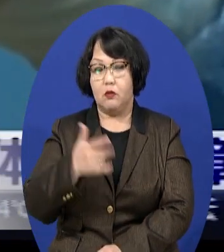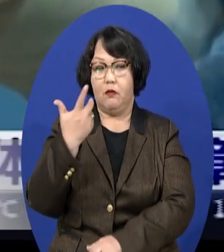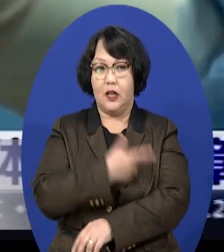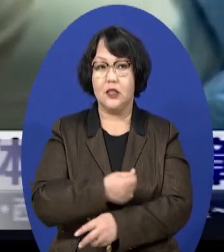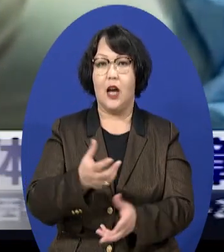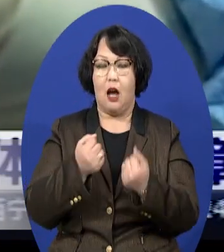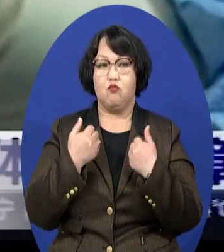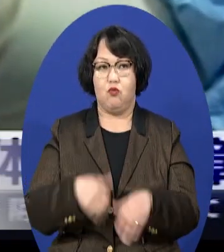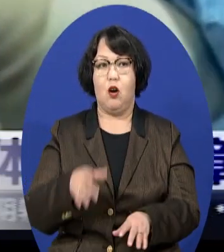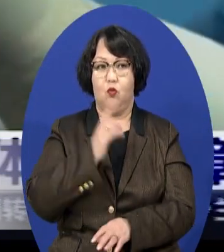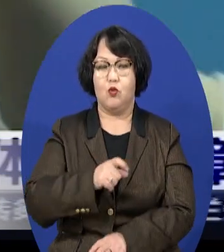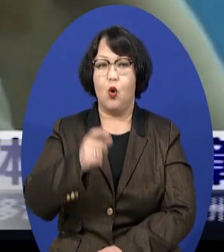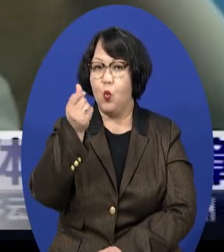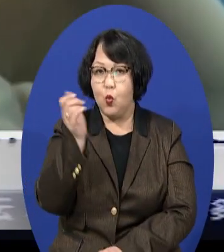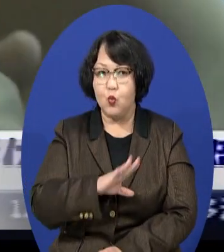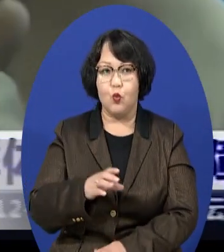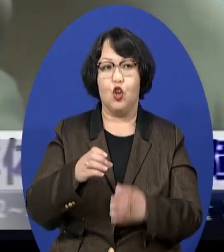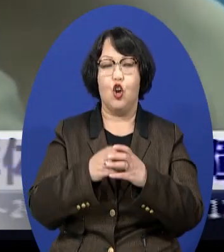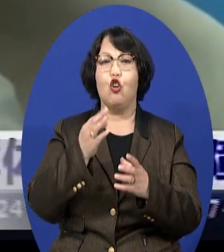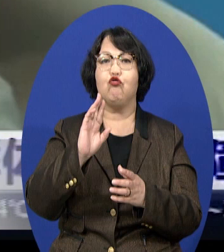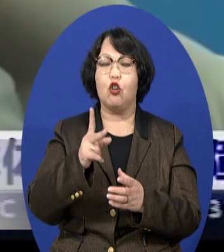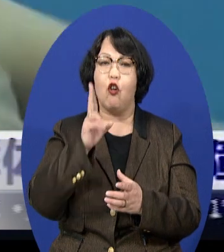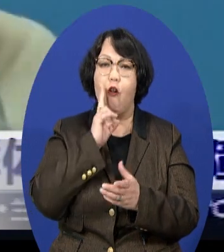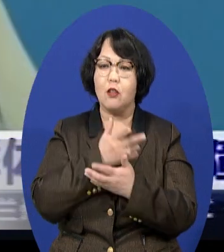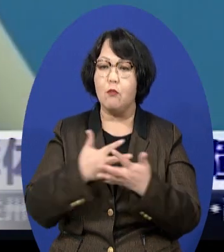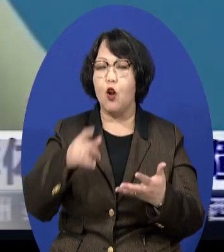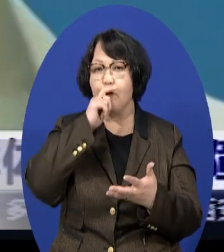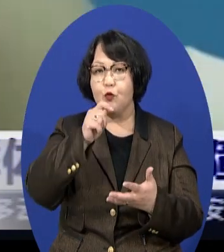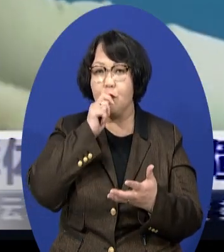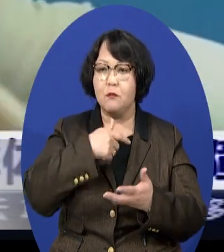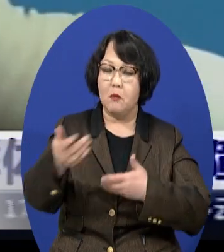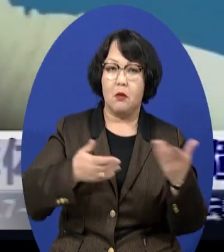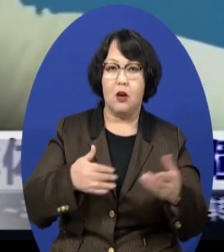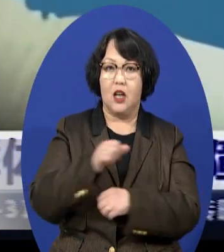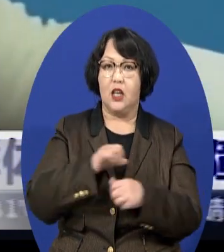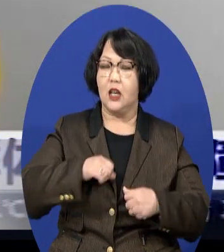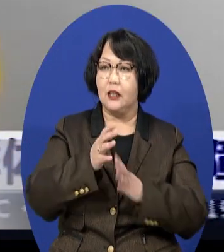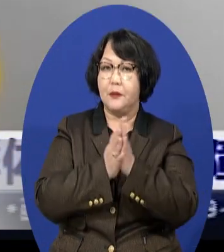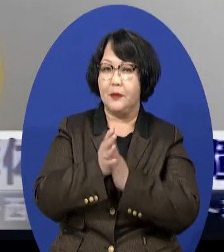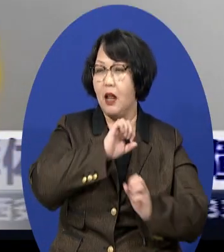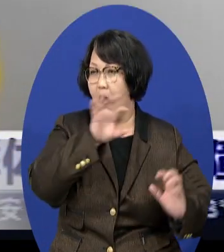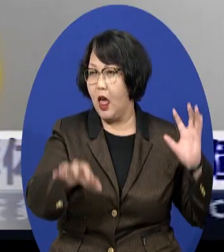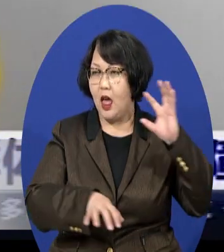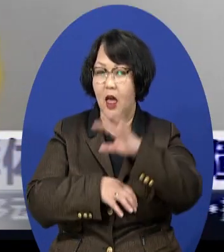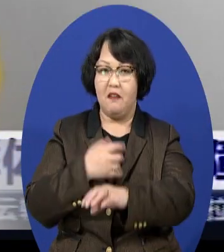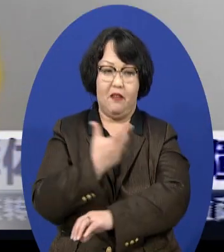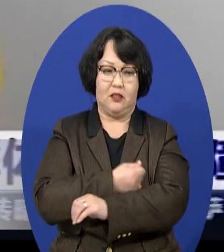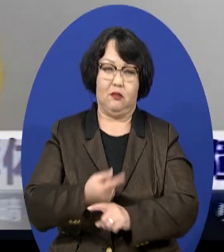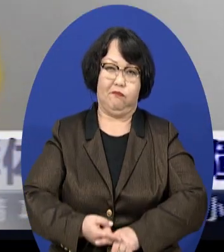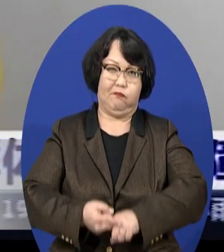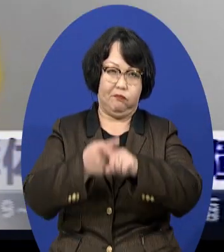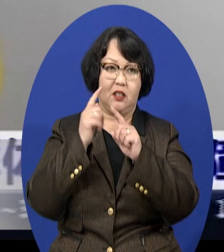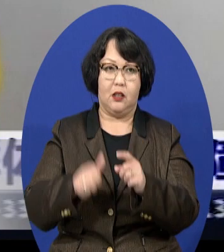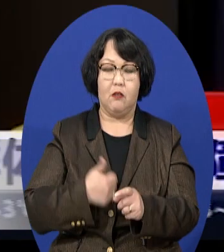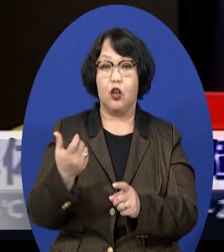хийлгсэн хүмүүст үнэгүй өндөг хүнсний материалыг тараах байдлаар урамшуул олгож байгаа нь нөлөөсөн байж болохыг BBC